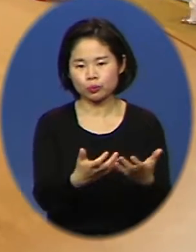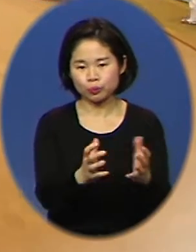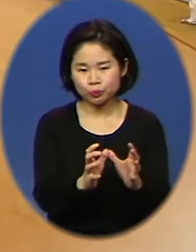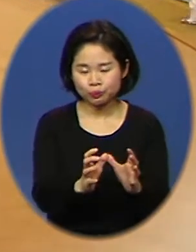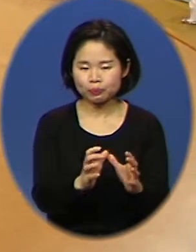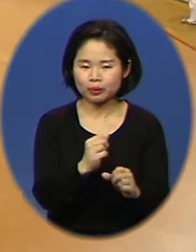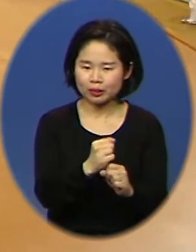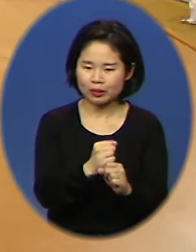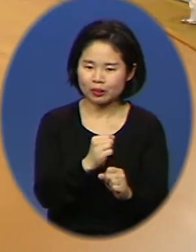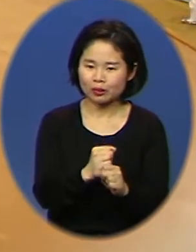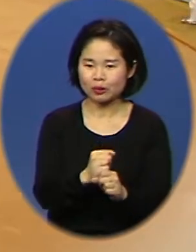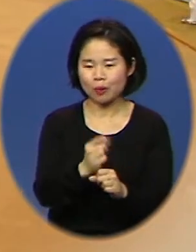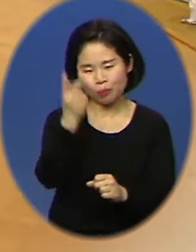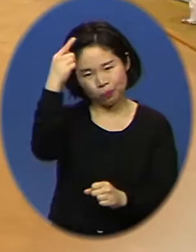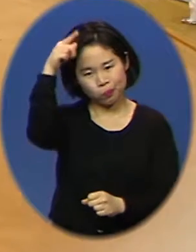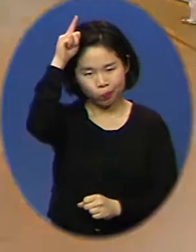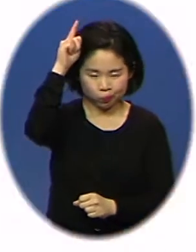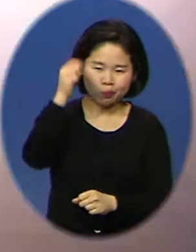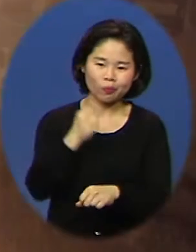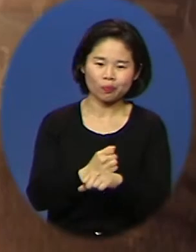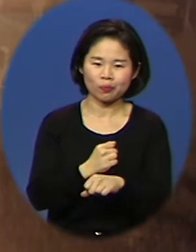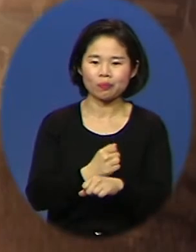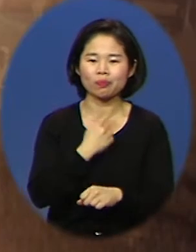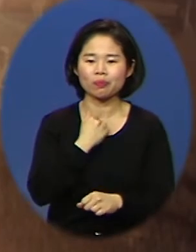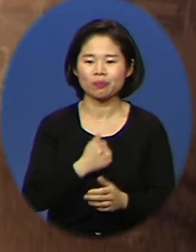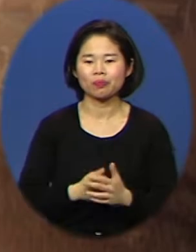널리 알려졌는데요.